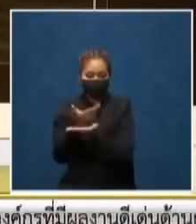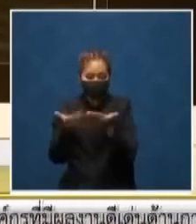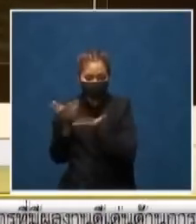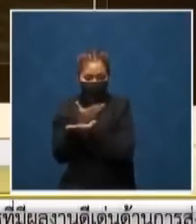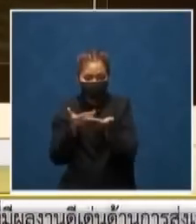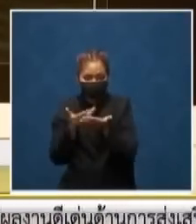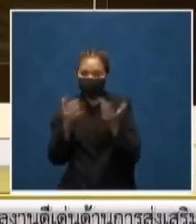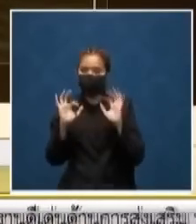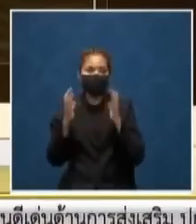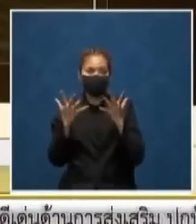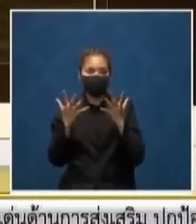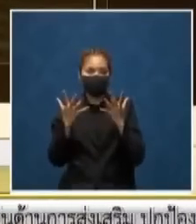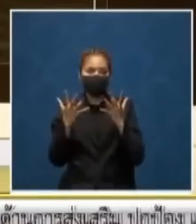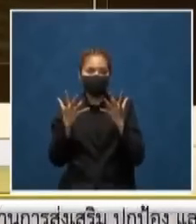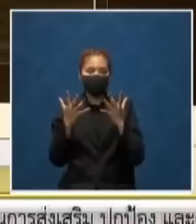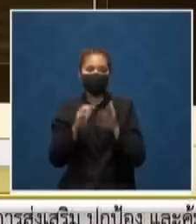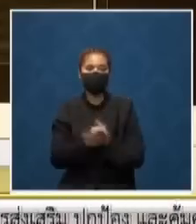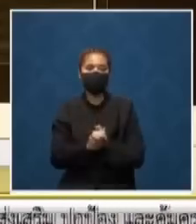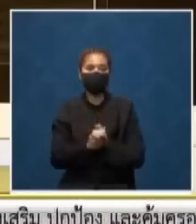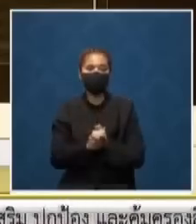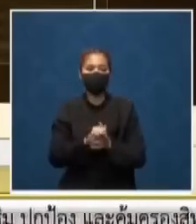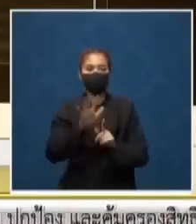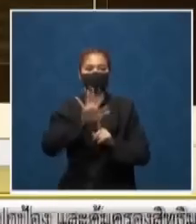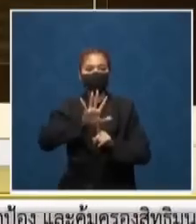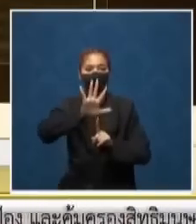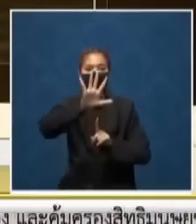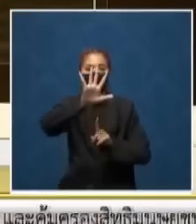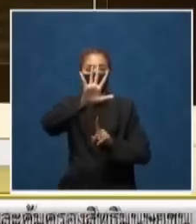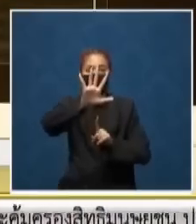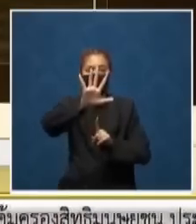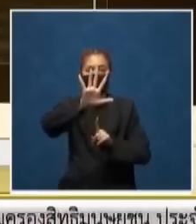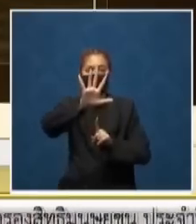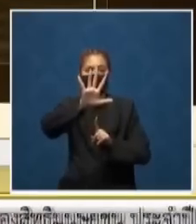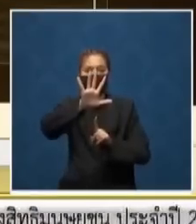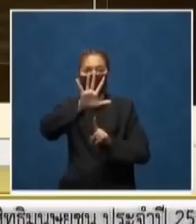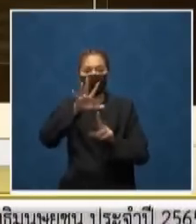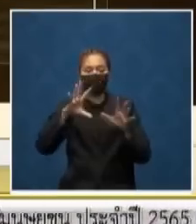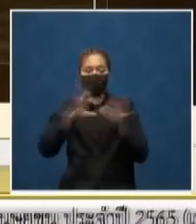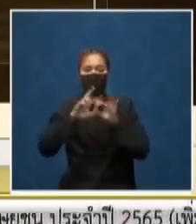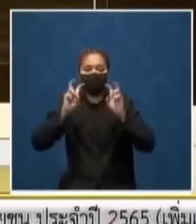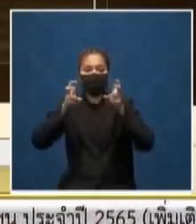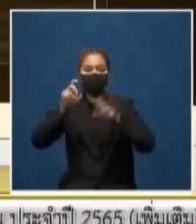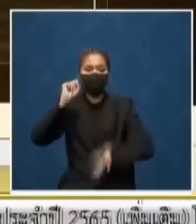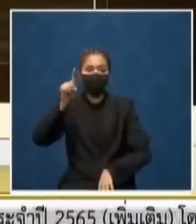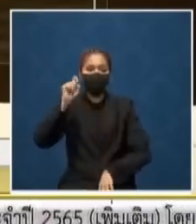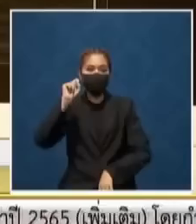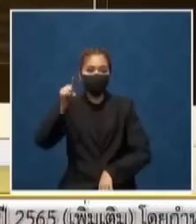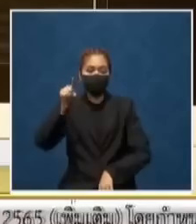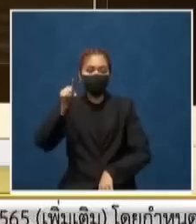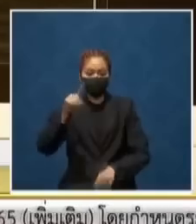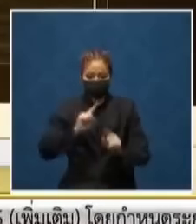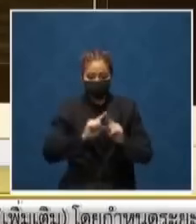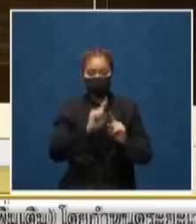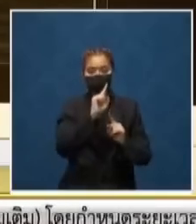ธรรมก็หมดไปแล้วหมดไปแล้วหมดไปแล้วตอนนี้ความชอบธรรมของส.สที่มาจากระบบเดิมและกฎหมายใหม่เนี่ยมัน